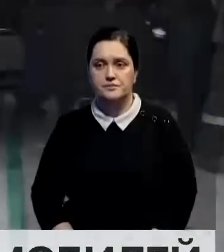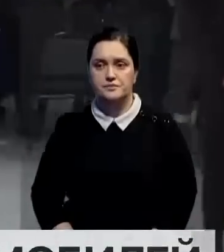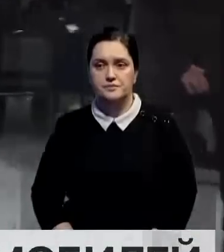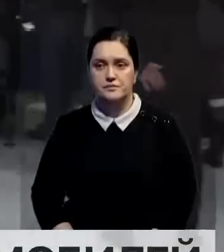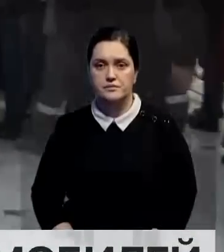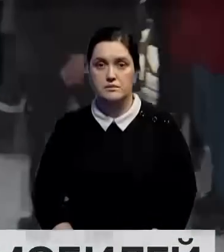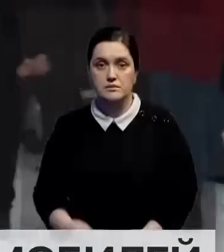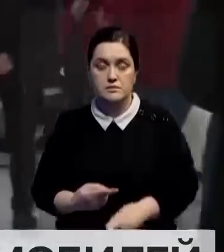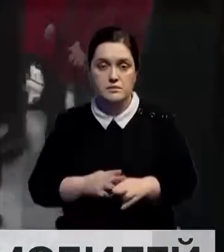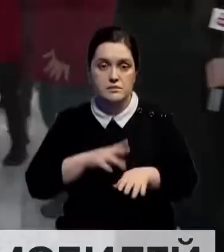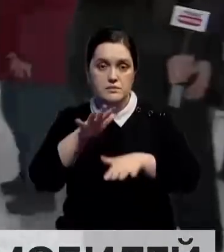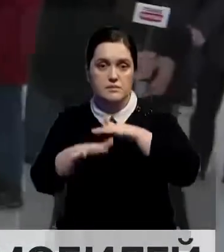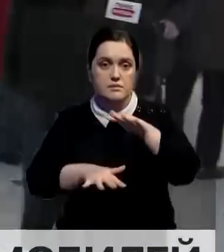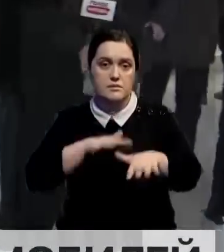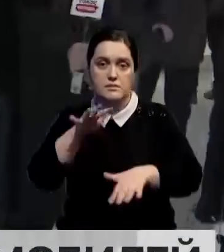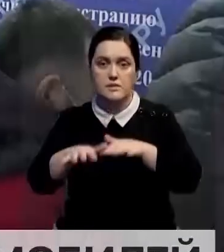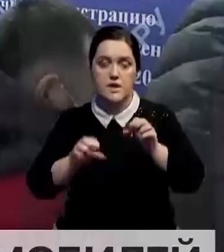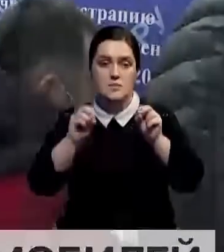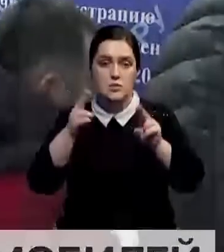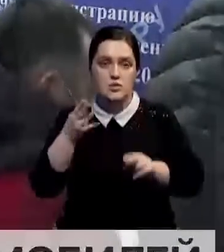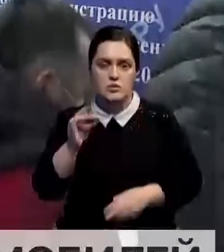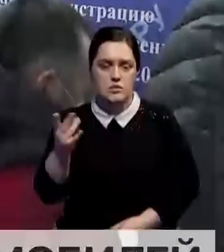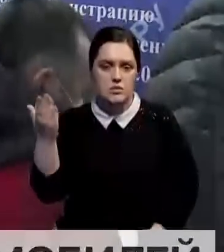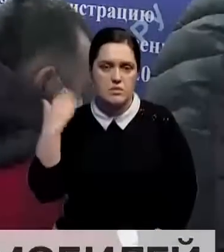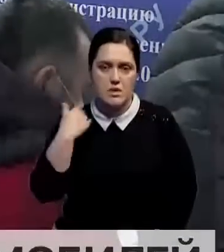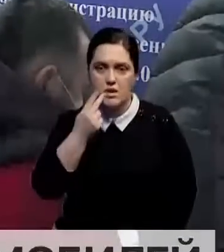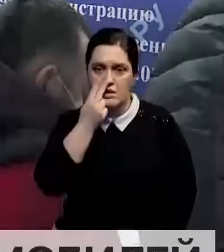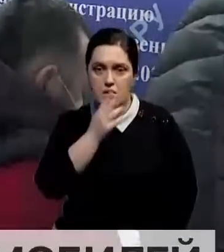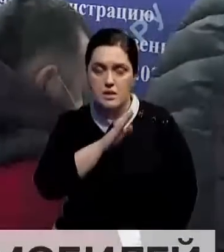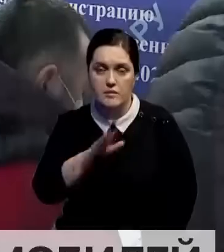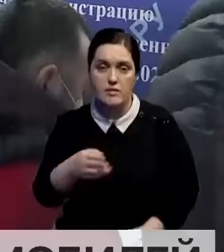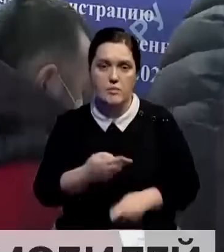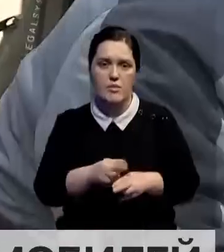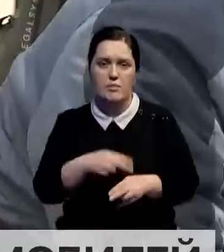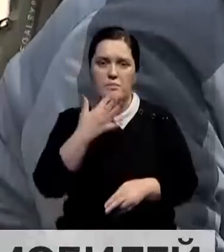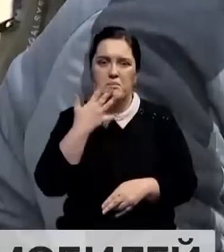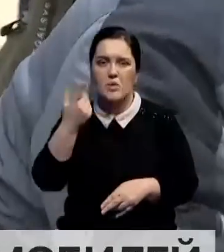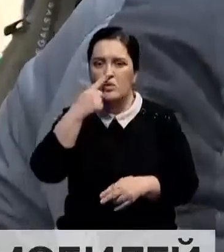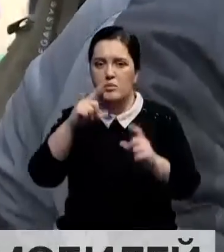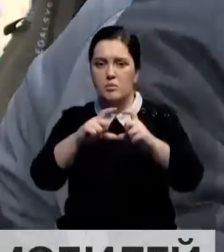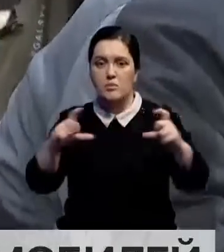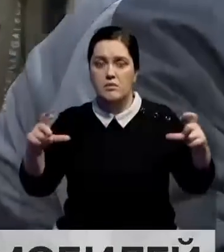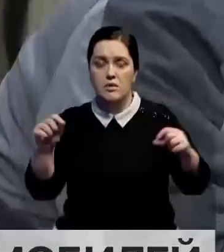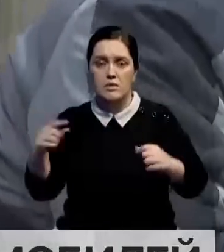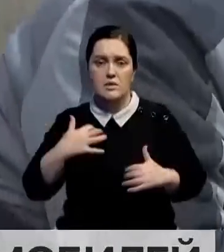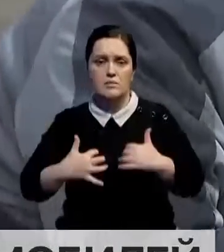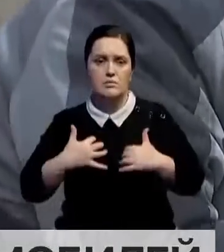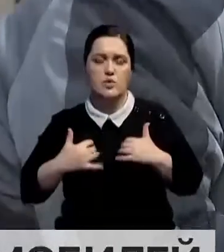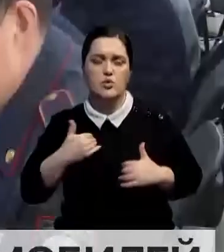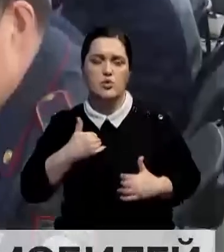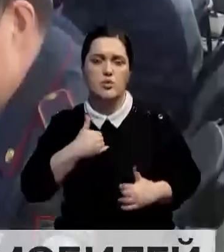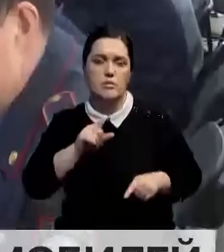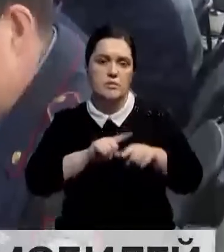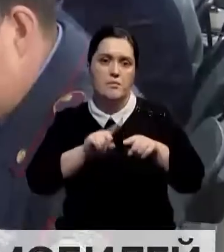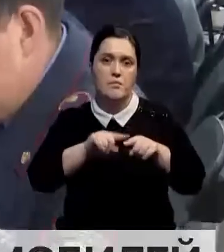Такого ажиотажа в столичном спеццоне не видели давно. Сотни владельцев машин с иностранными номерами спешат воспользоваться акцией, получить